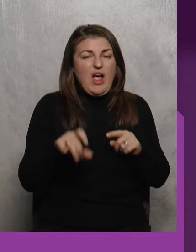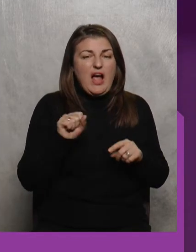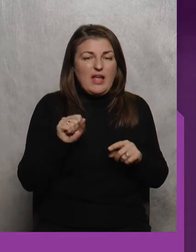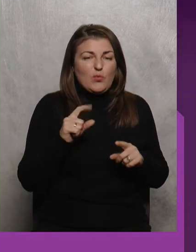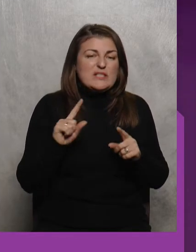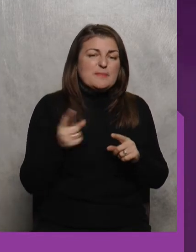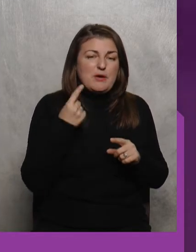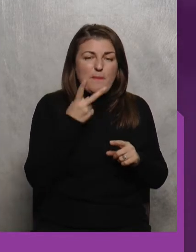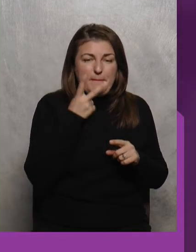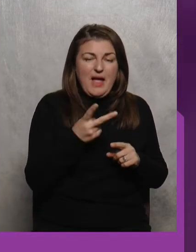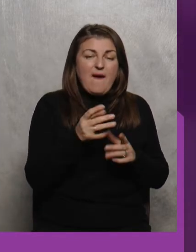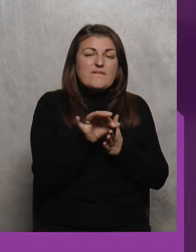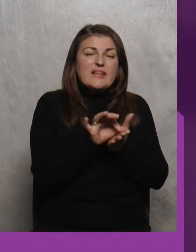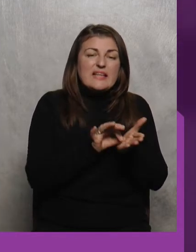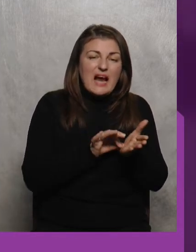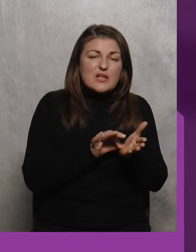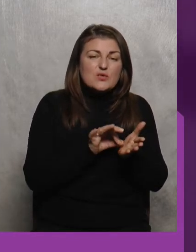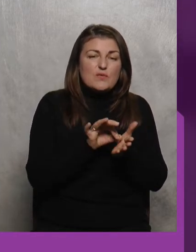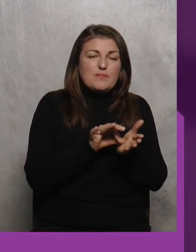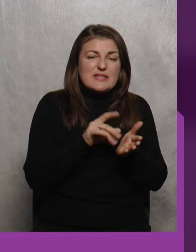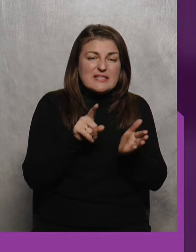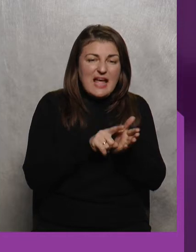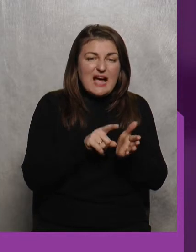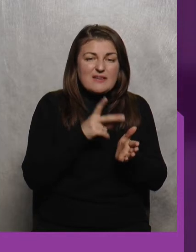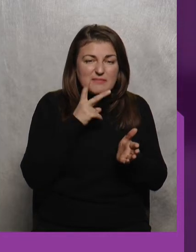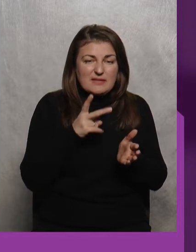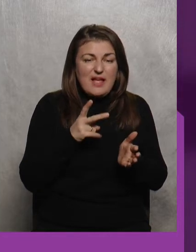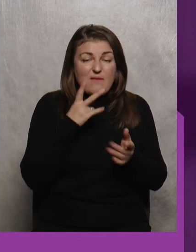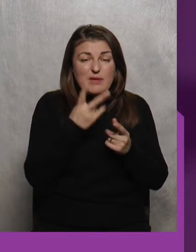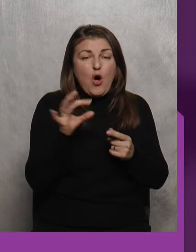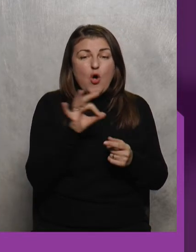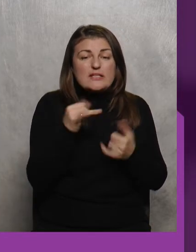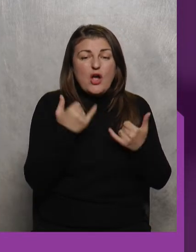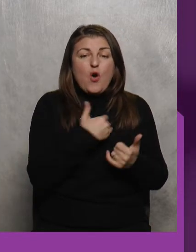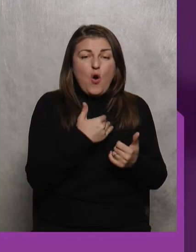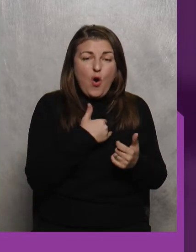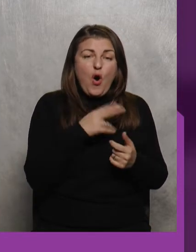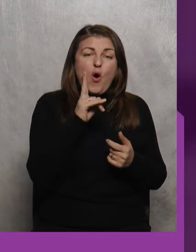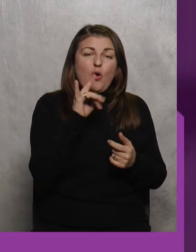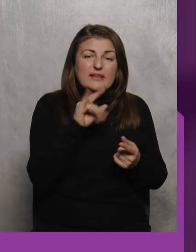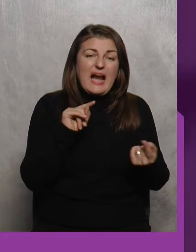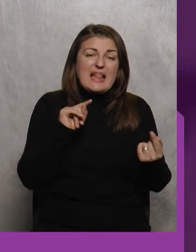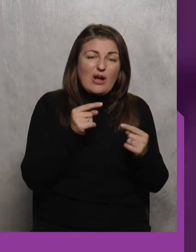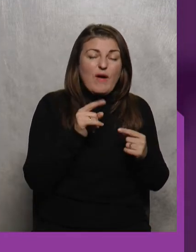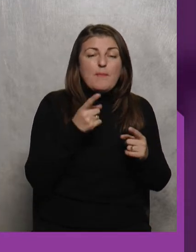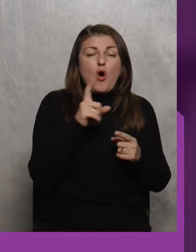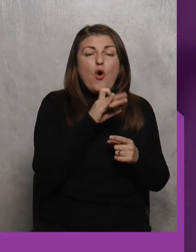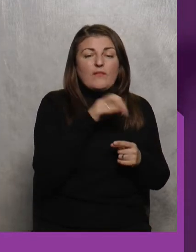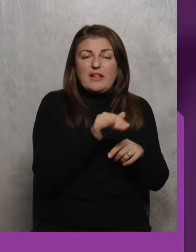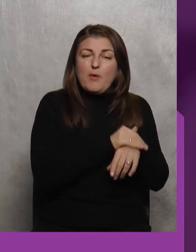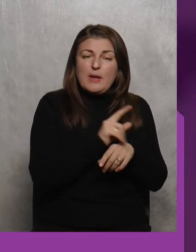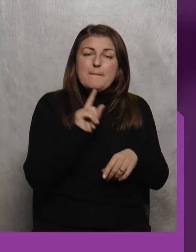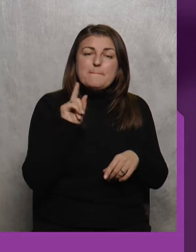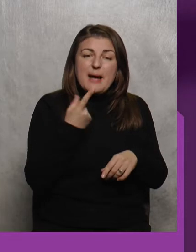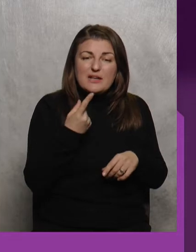першого. От бачите, відразу раз. Зараз от Олексій хоче контратакувати, тому що хорват молодець